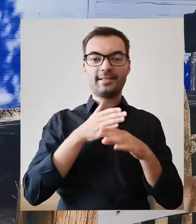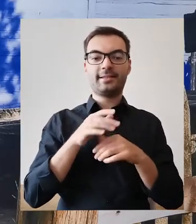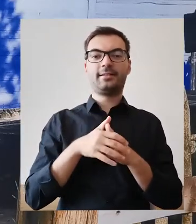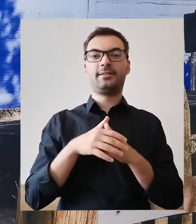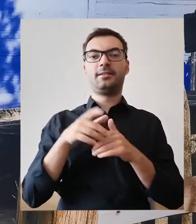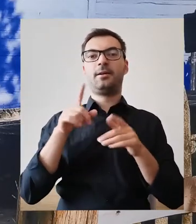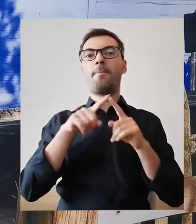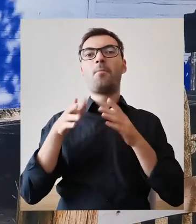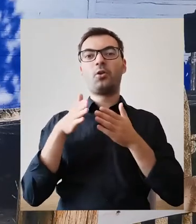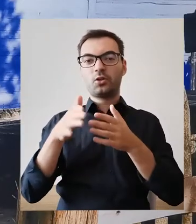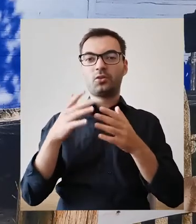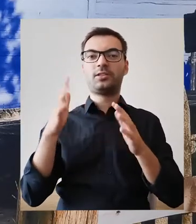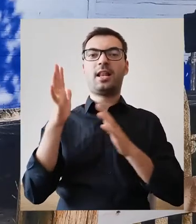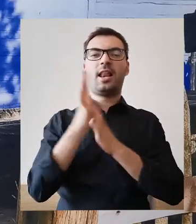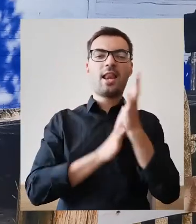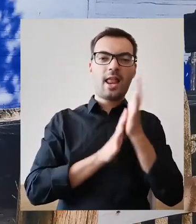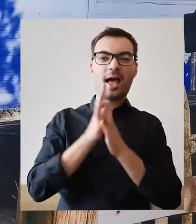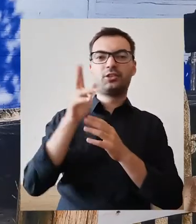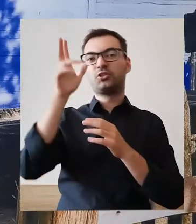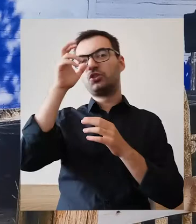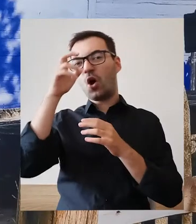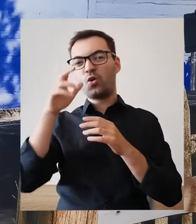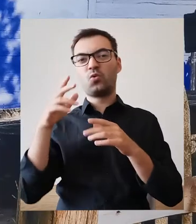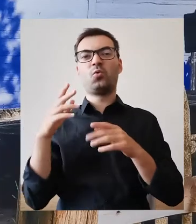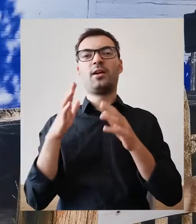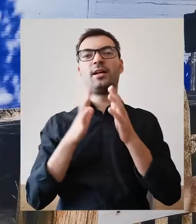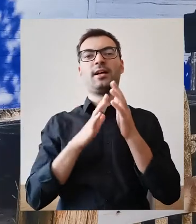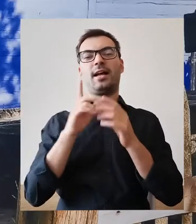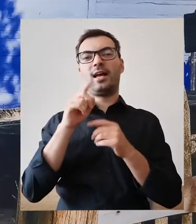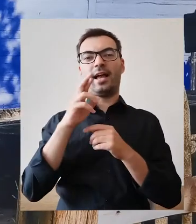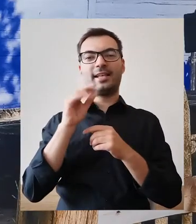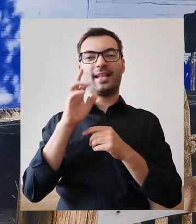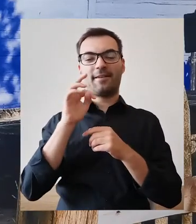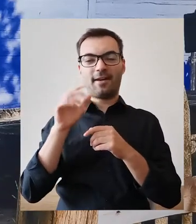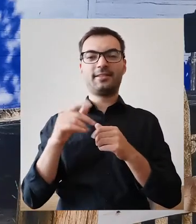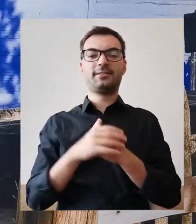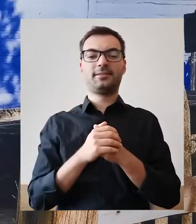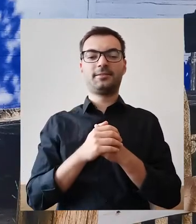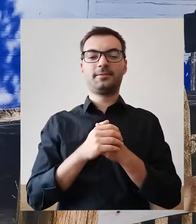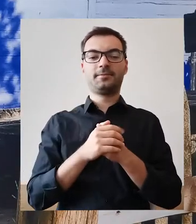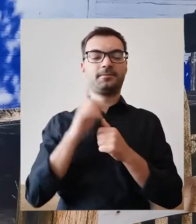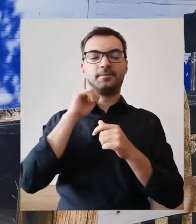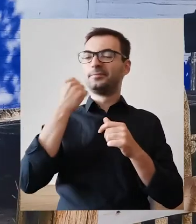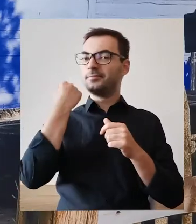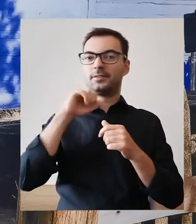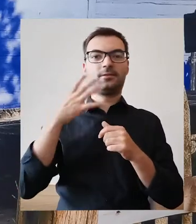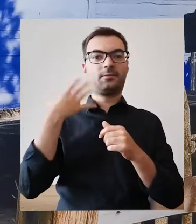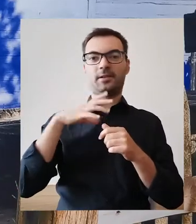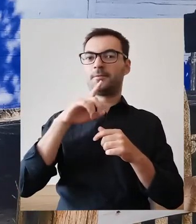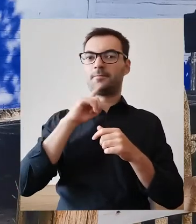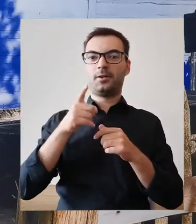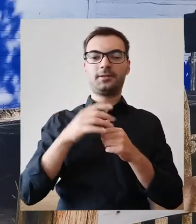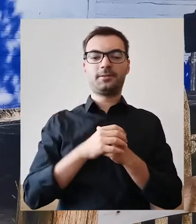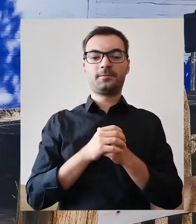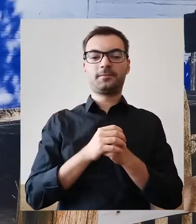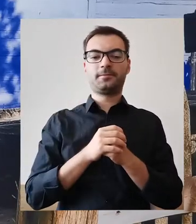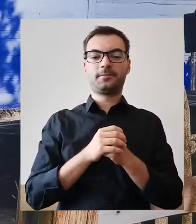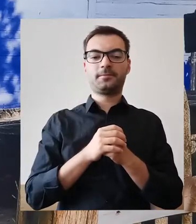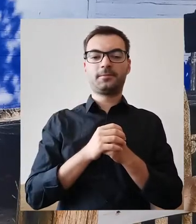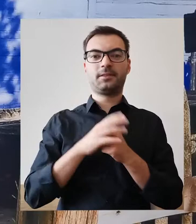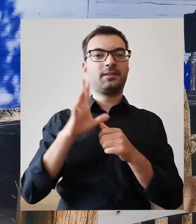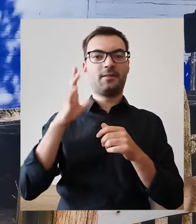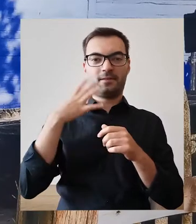rezerwat soku międzynarodowym miastem aby uśmierzyć sami na prawdę warto proszę nie